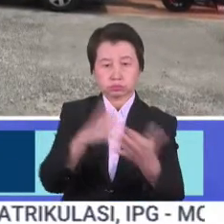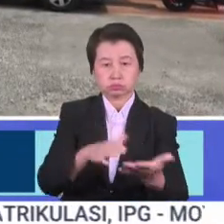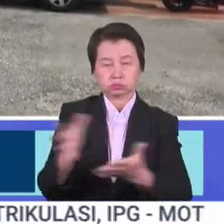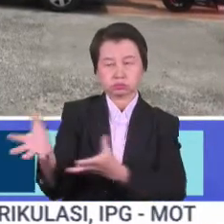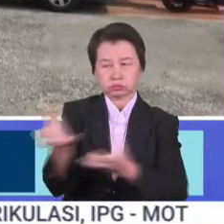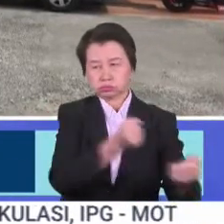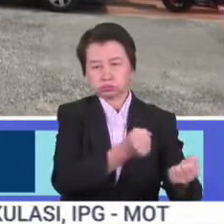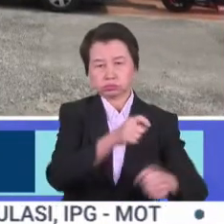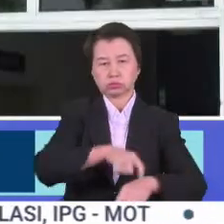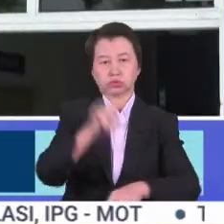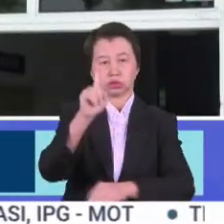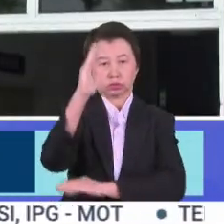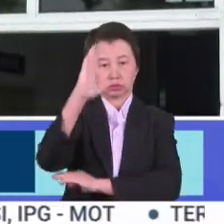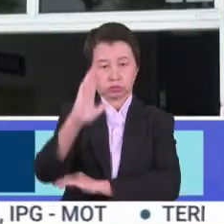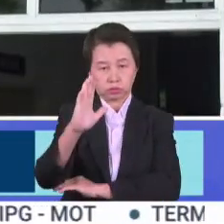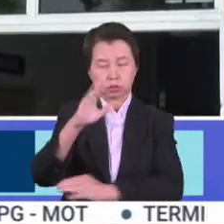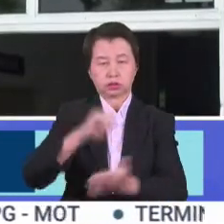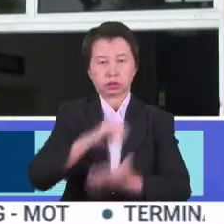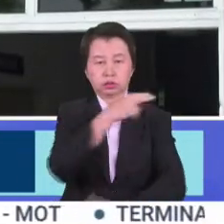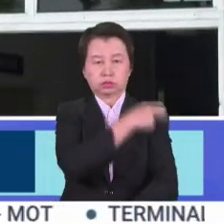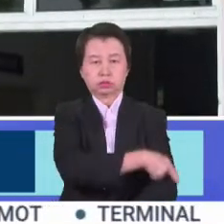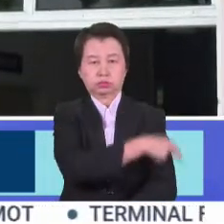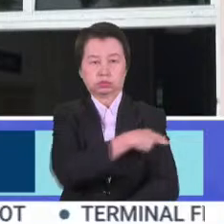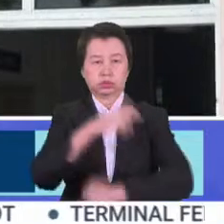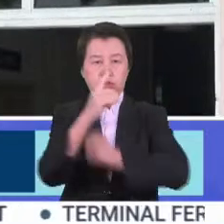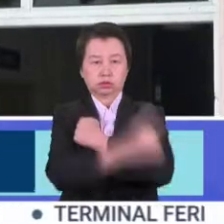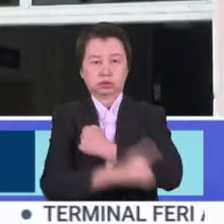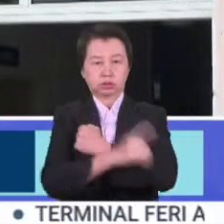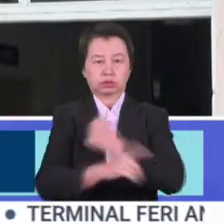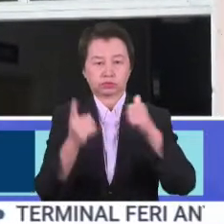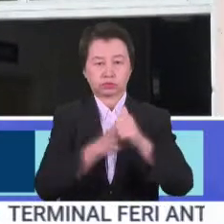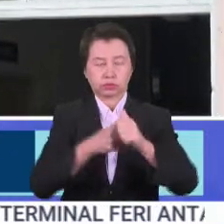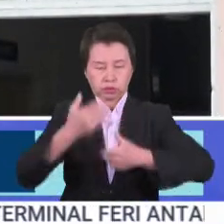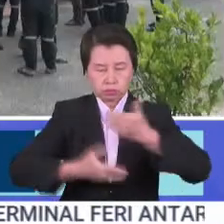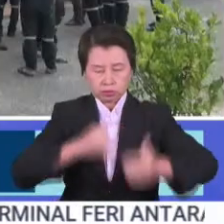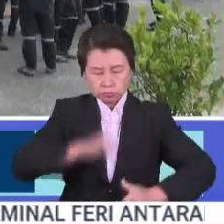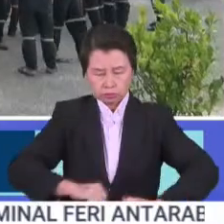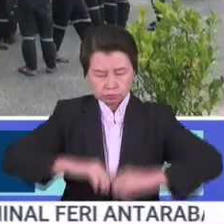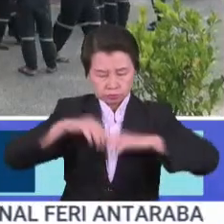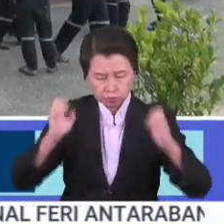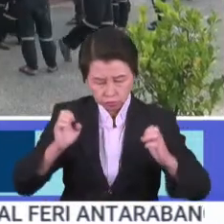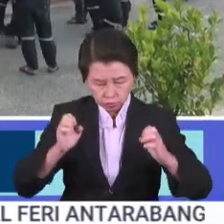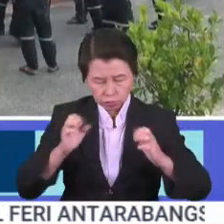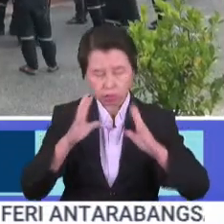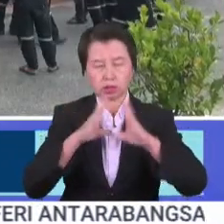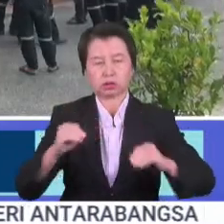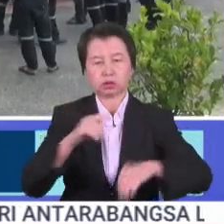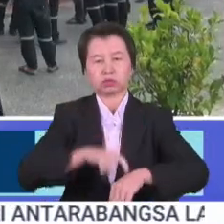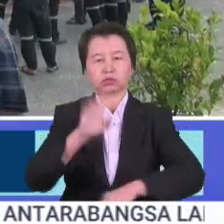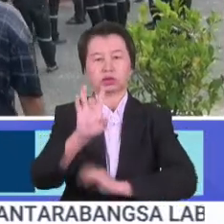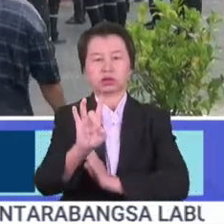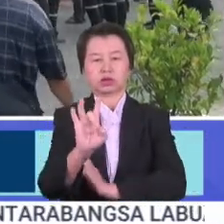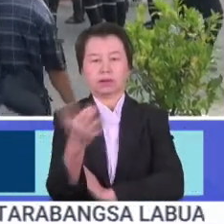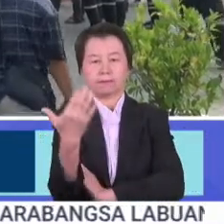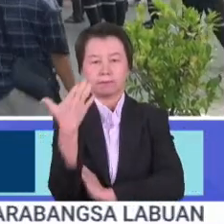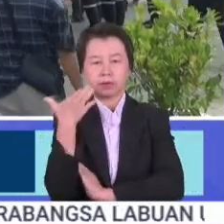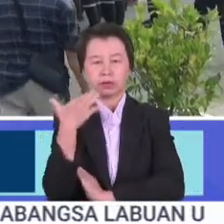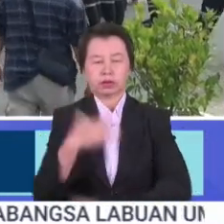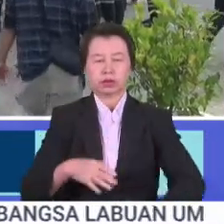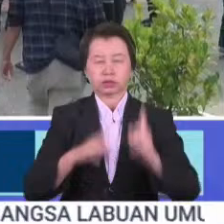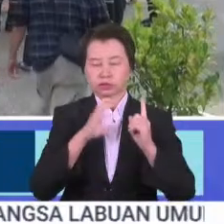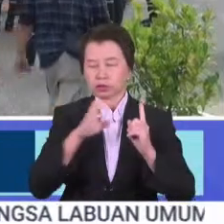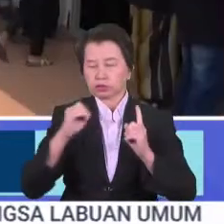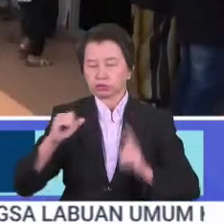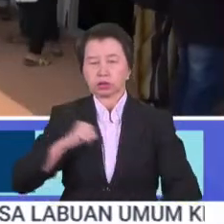pukul 1 tengah hari tadi di Unit Forensik Hospital Dungun. Terdahulu, proses bedah siasat selesai pukul 8 pagi. Kira-kira 100